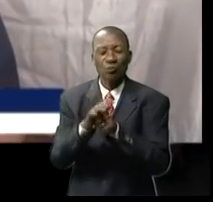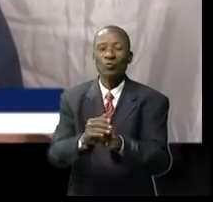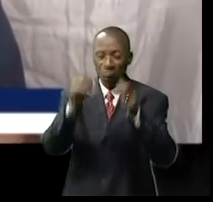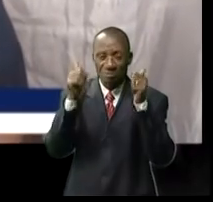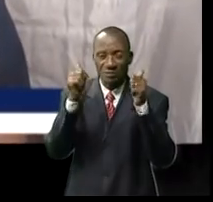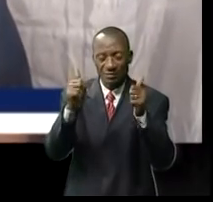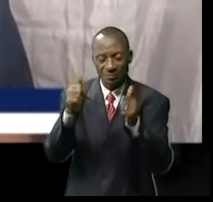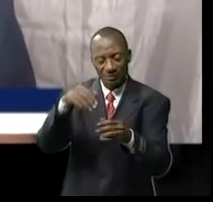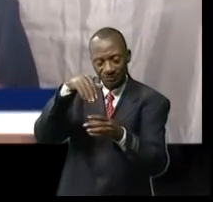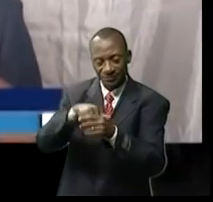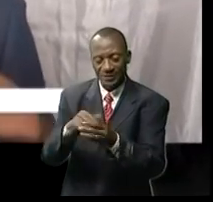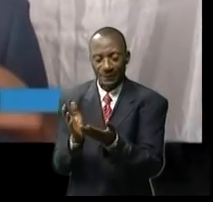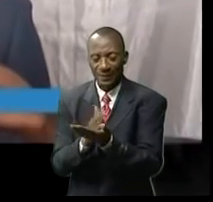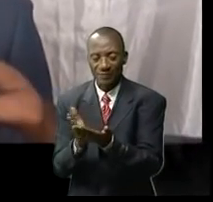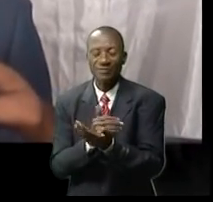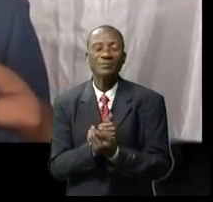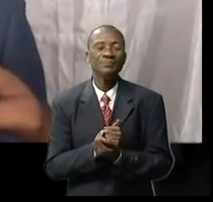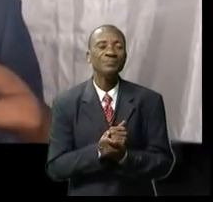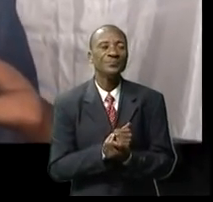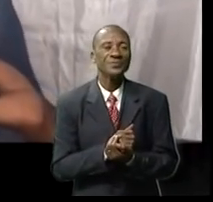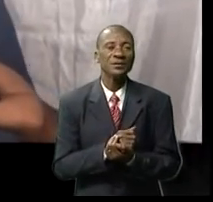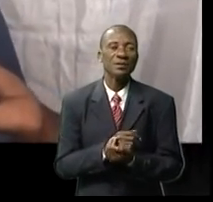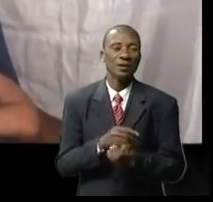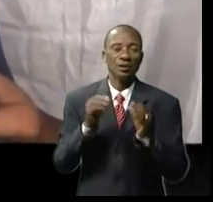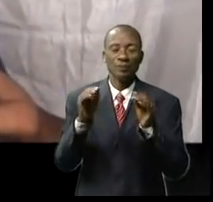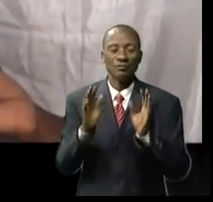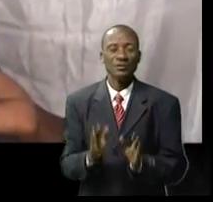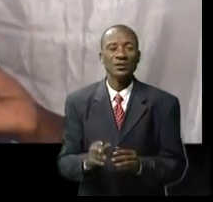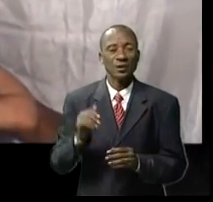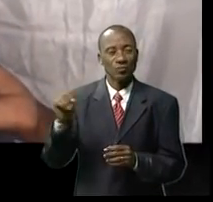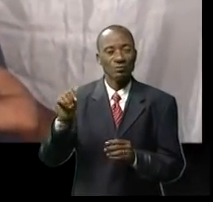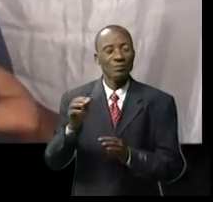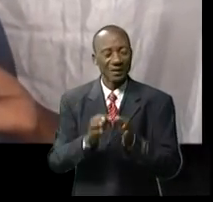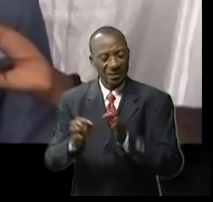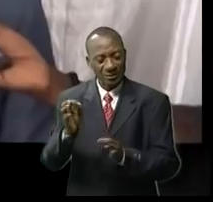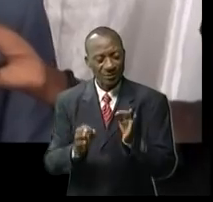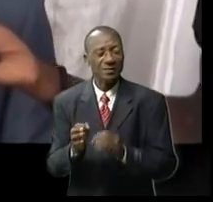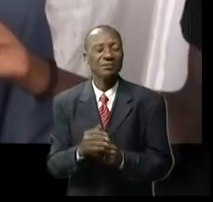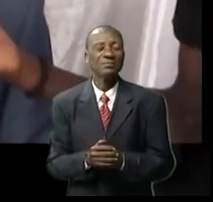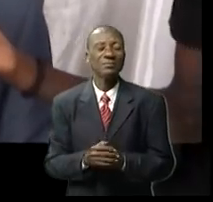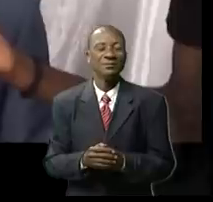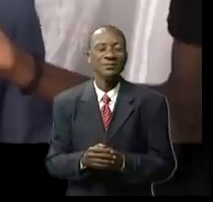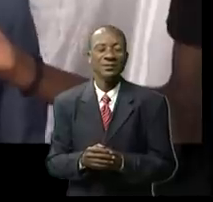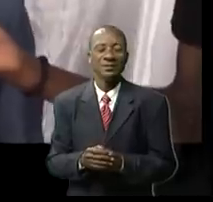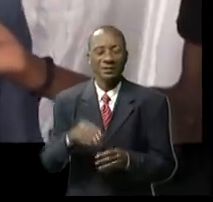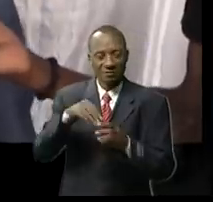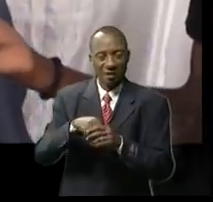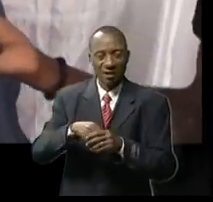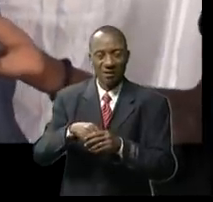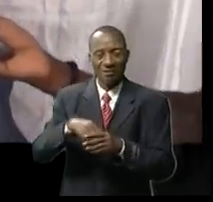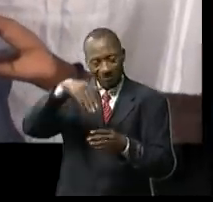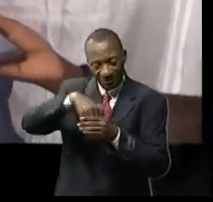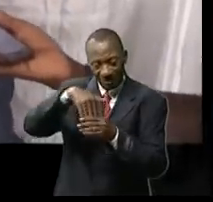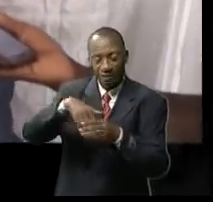les derniers jours, mais le vivent déjà dans le mariage. Dans le mariage, on doit vivre